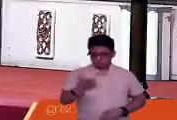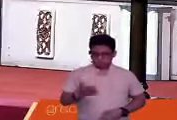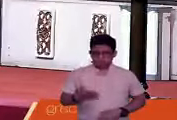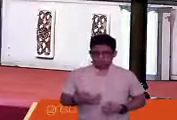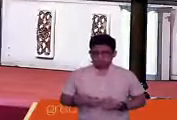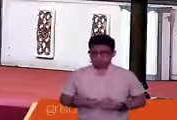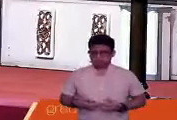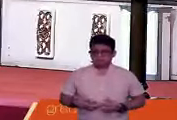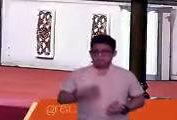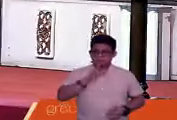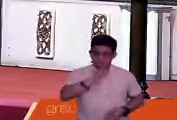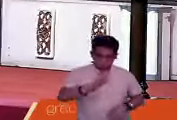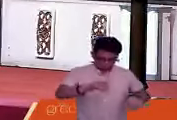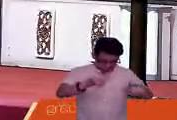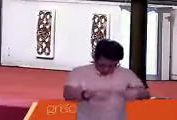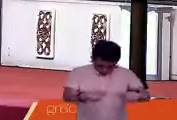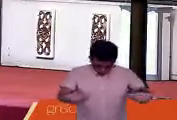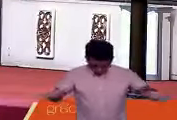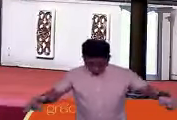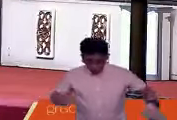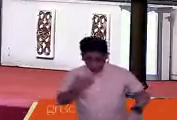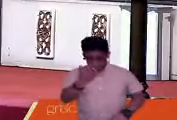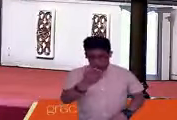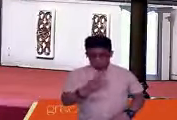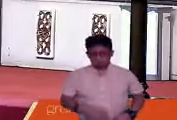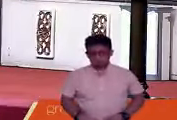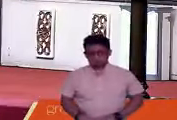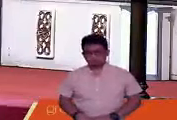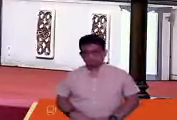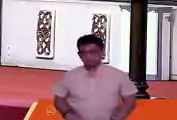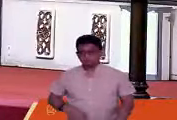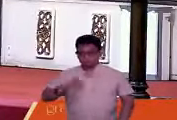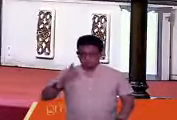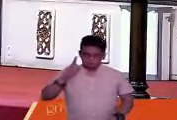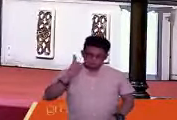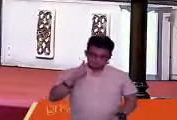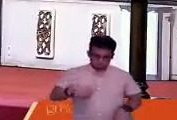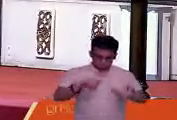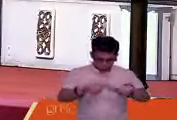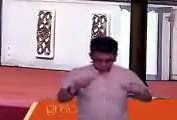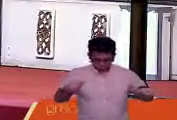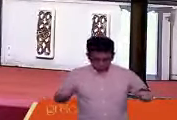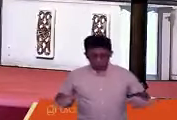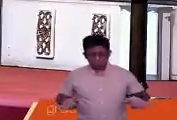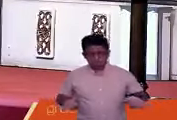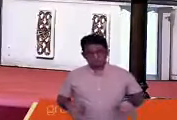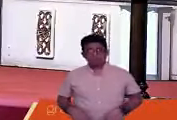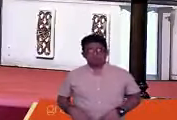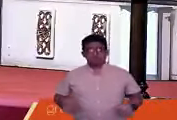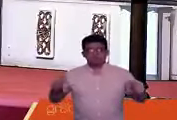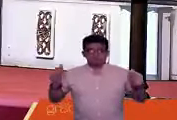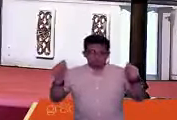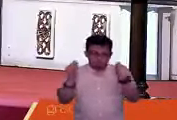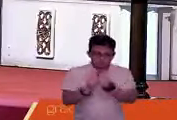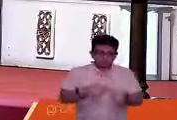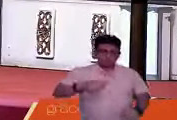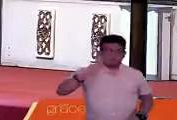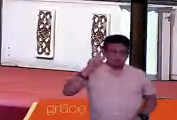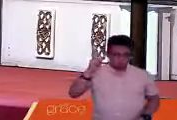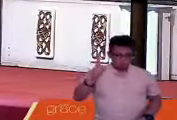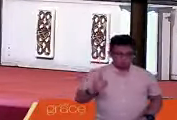be measured to you. Jesus is saying that with whatever measure of understanding you have, when